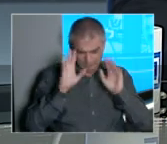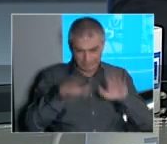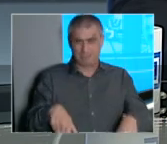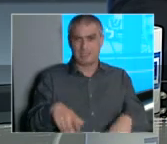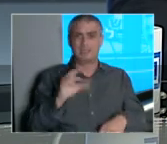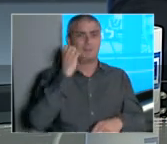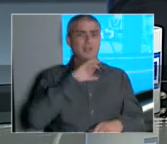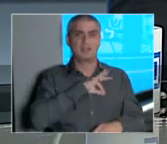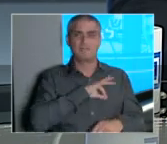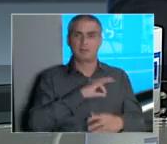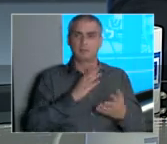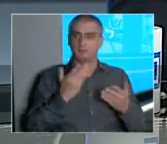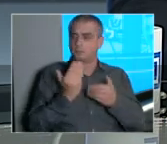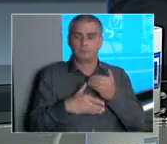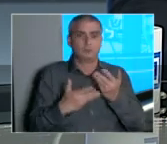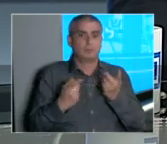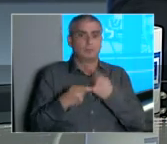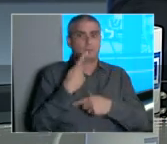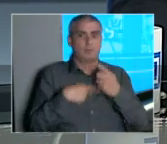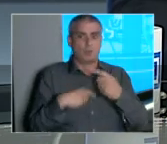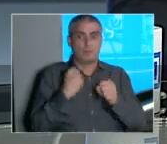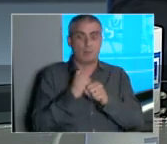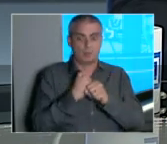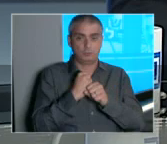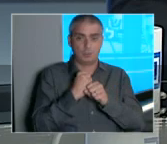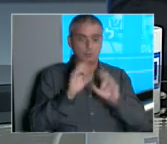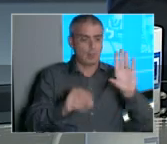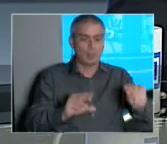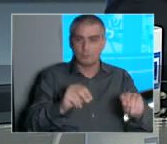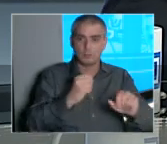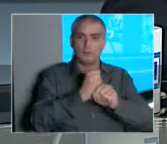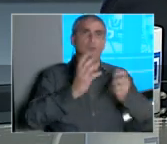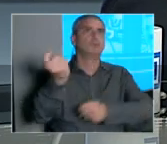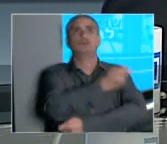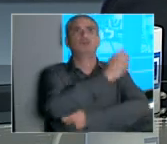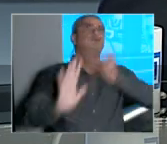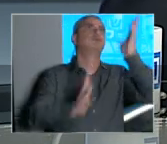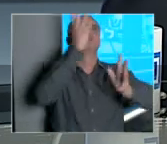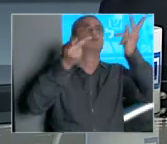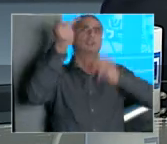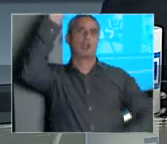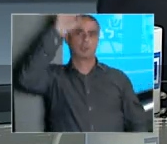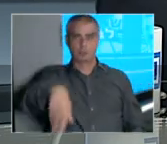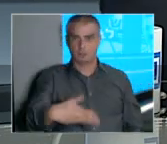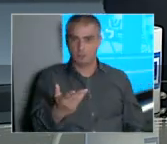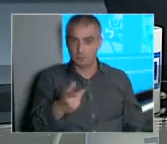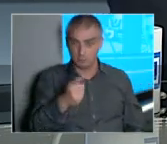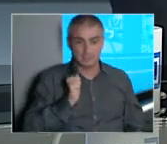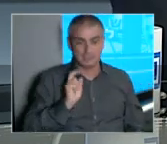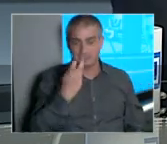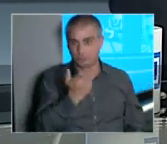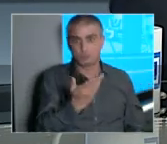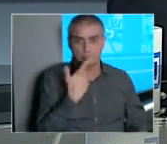להסתדר גם עם איווט. ובסוף, במקום ללכת עם הטף, הם הלכו עם להביור במקרים רבים. אבל הנה בגיוס, שים לב. הנה בגיוס, קחת